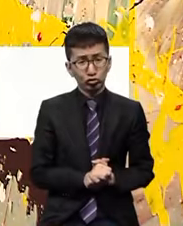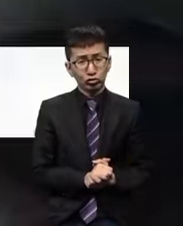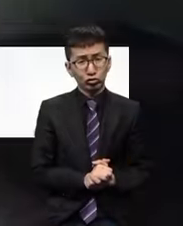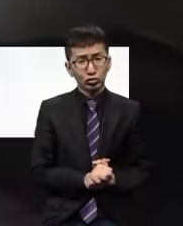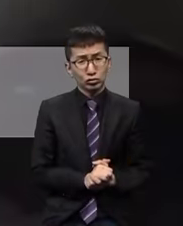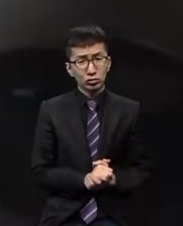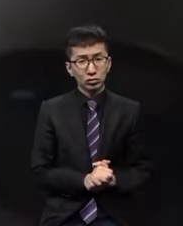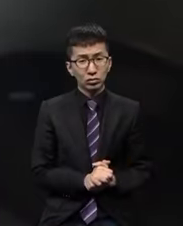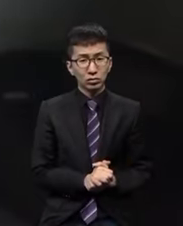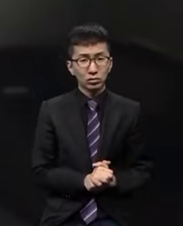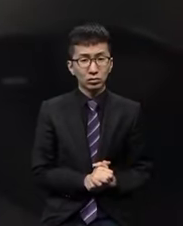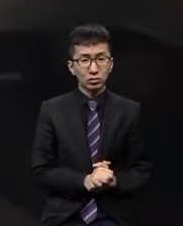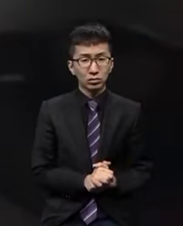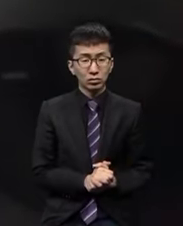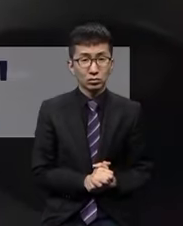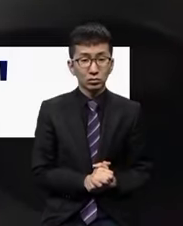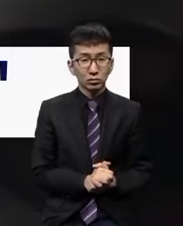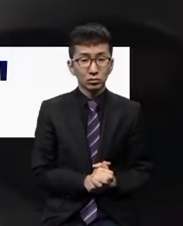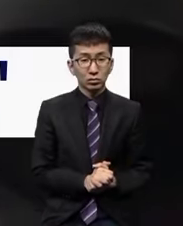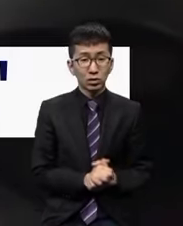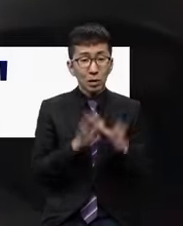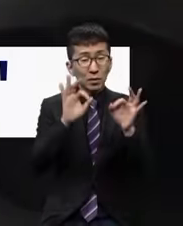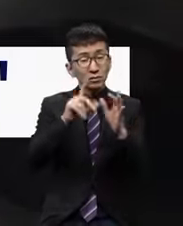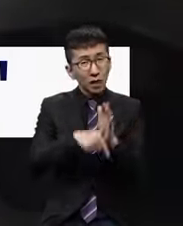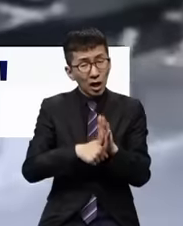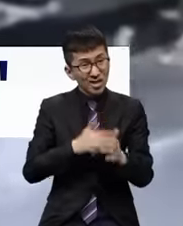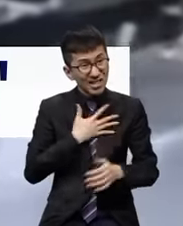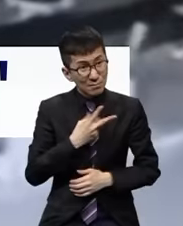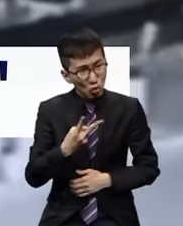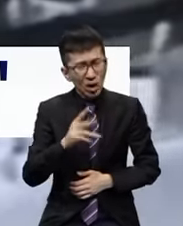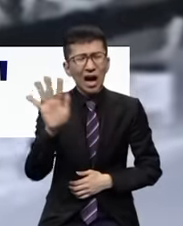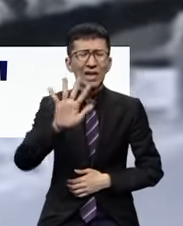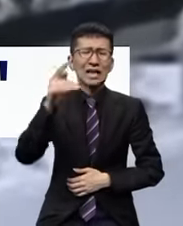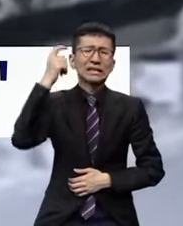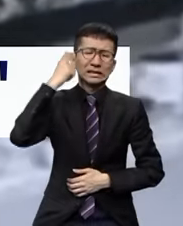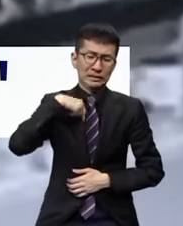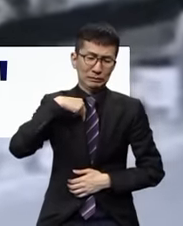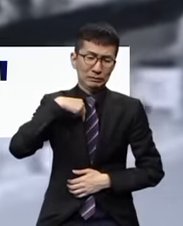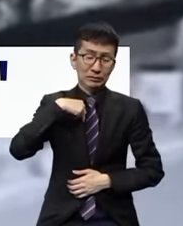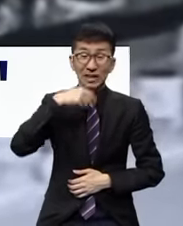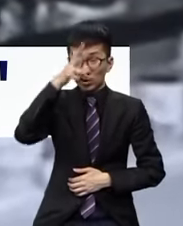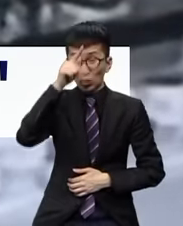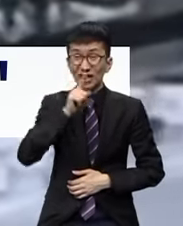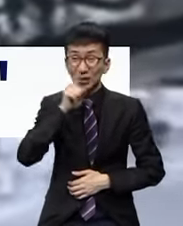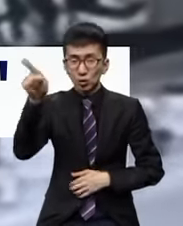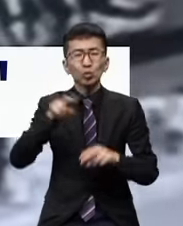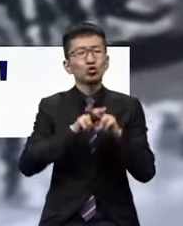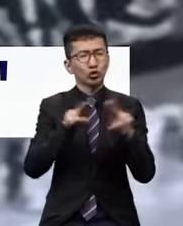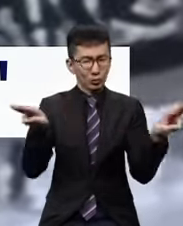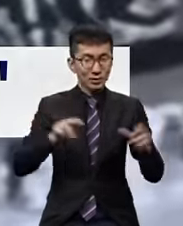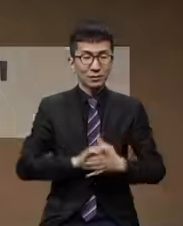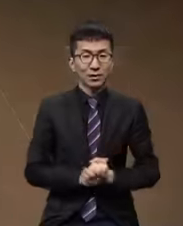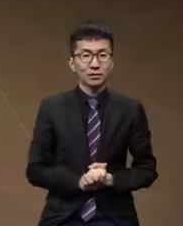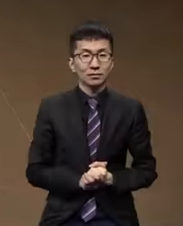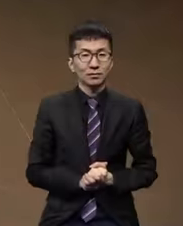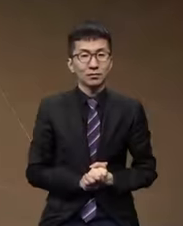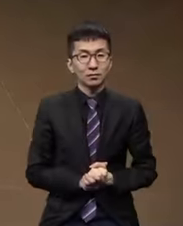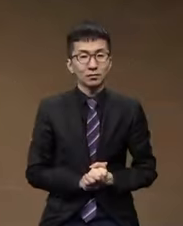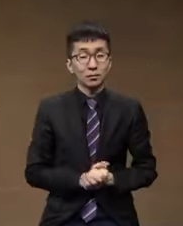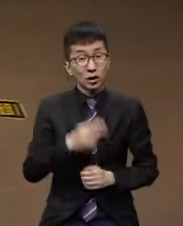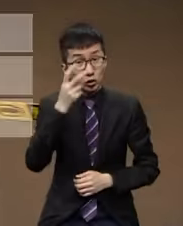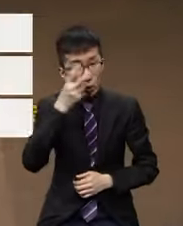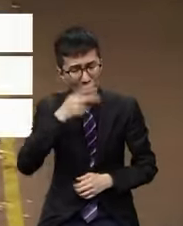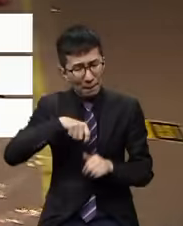일환인데. 전시장 측은 이들의 행동에 고의성은 없었다고 보고 경찰 신고는 취소했습니다.